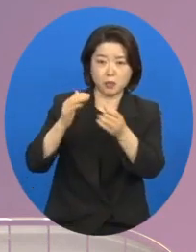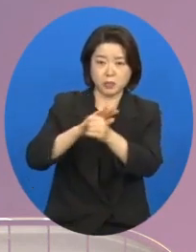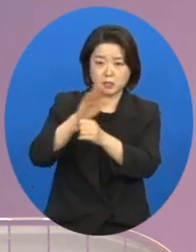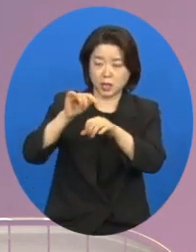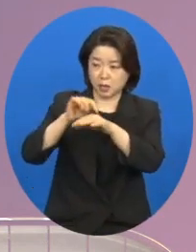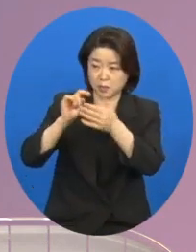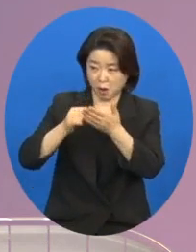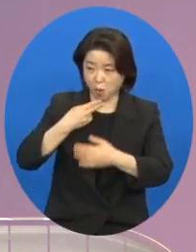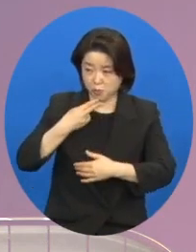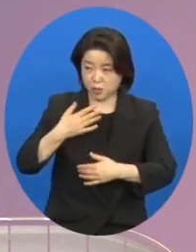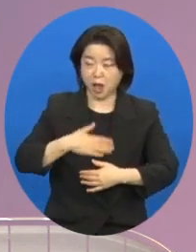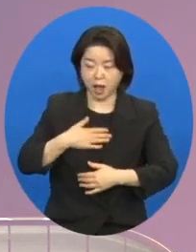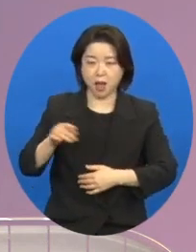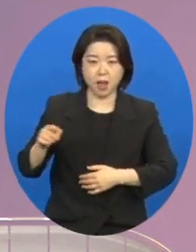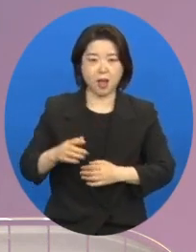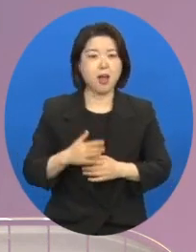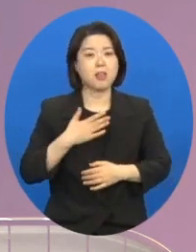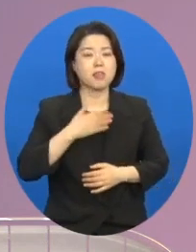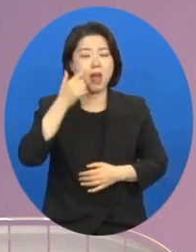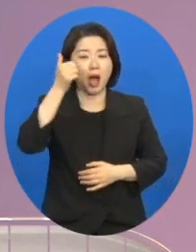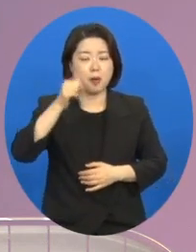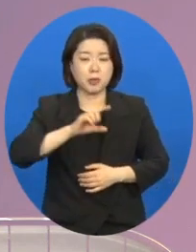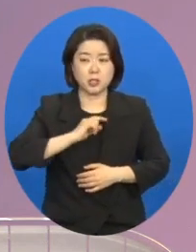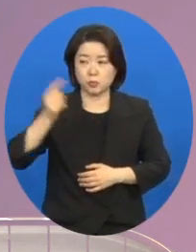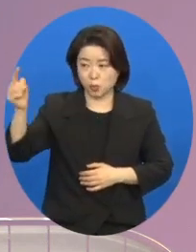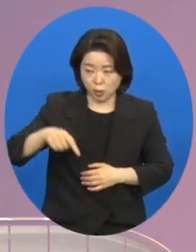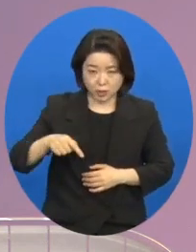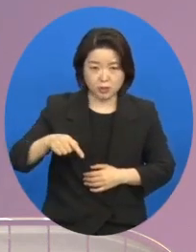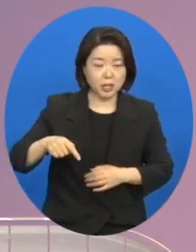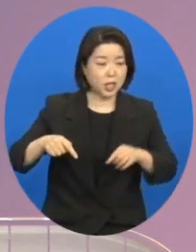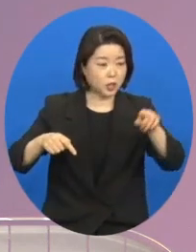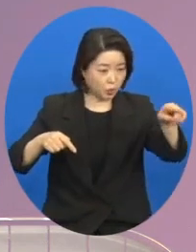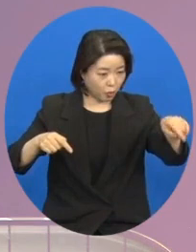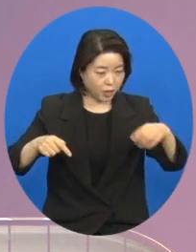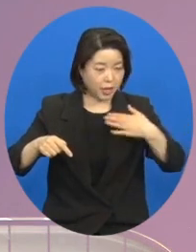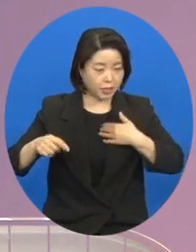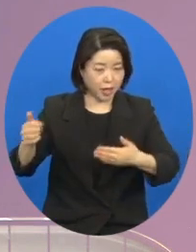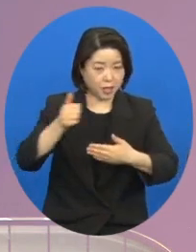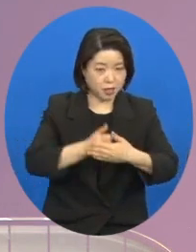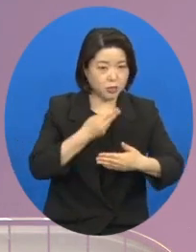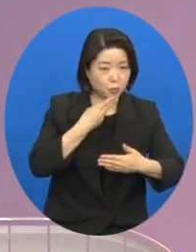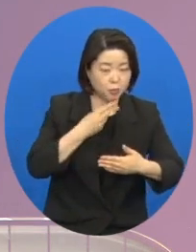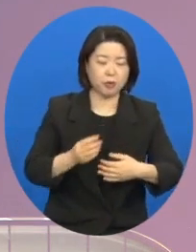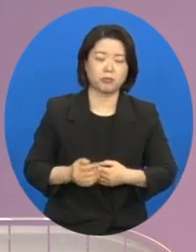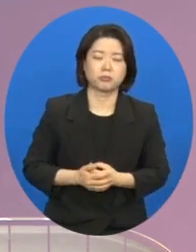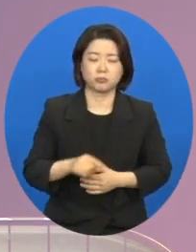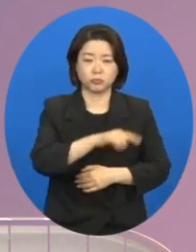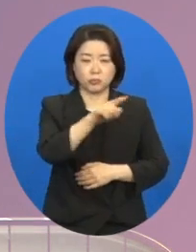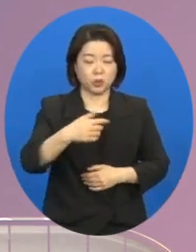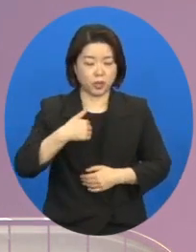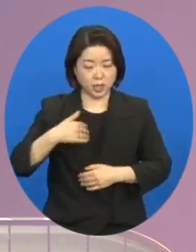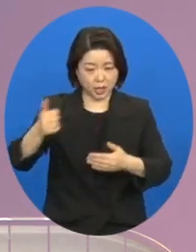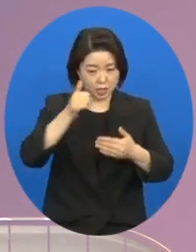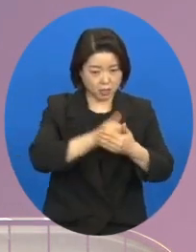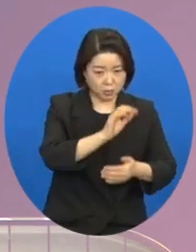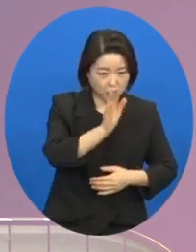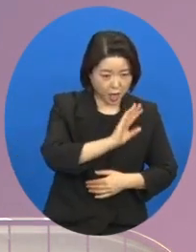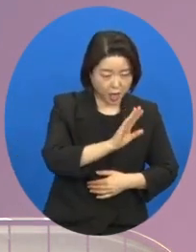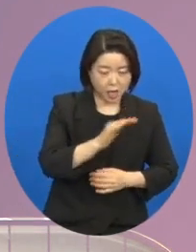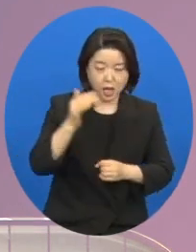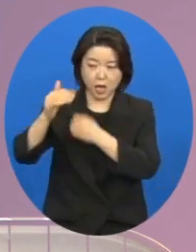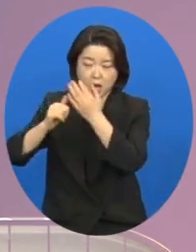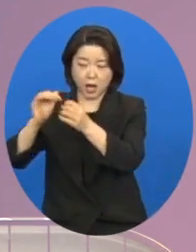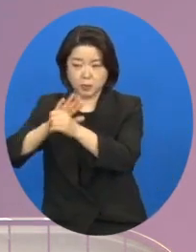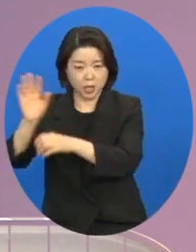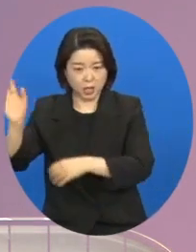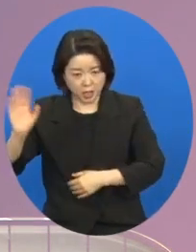알고 있다. 내가 내 아버지의 이름으로 왔는데 너희는 나를 영접하지 않는다. 너희가 나를 영접하지 않는 것과 하나님을 사랑하지